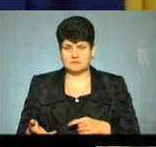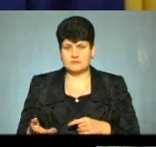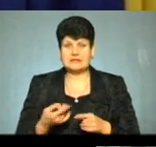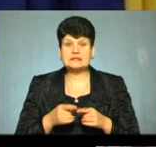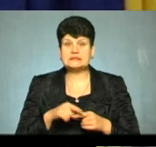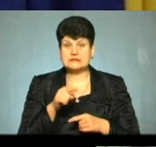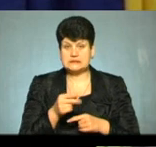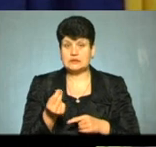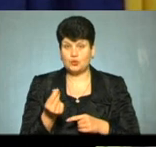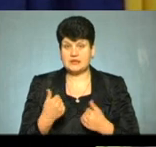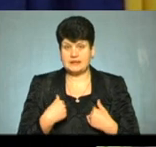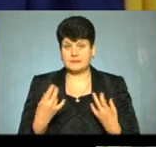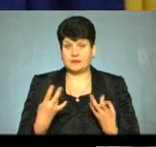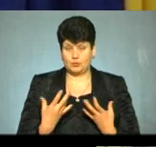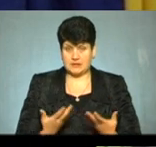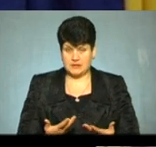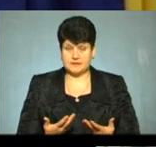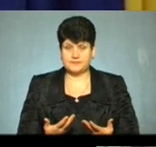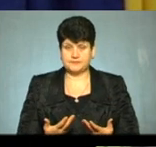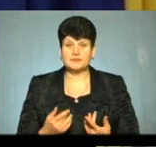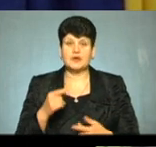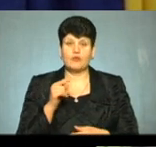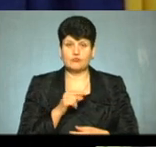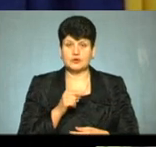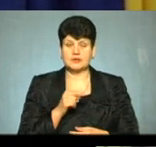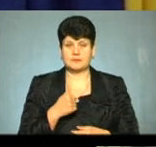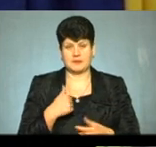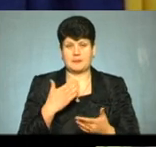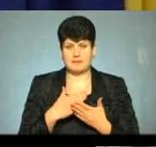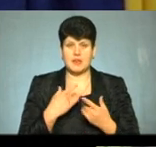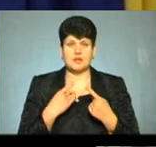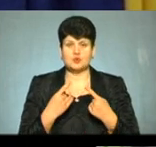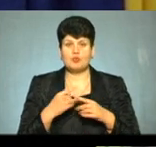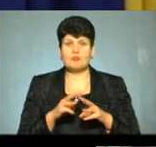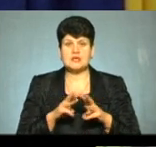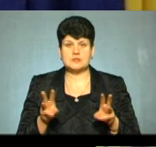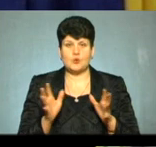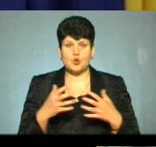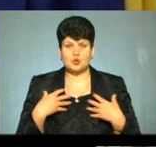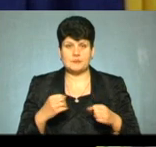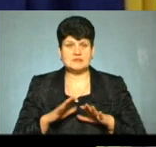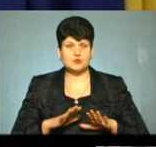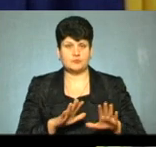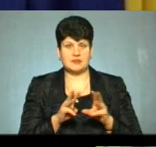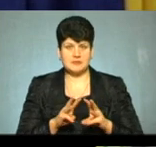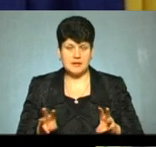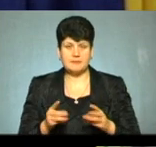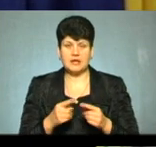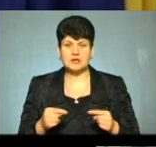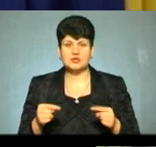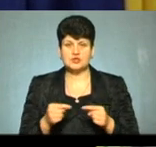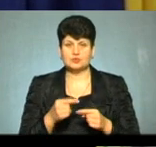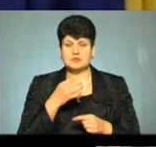Ці кошти, відповідно, які нам необхідні, ми мали розмову з міністром охорони здоров'я, заступниками міністрів. Ми